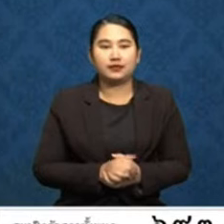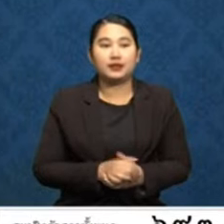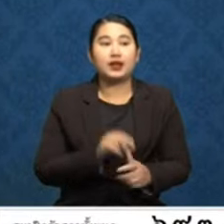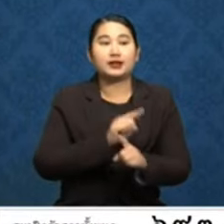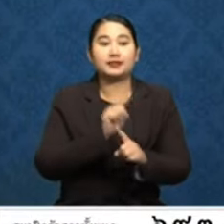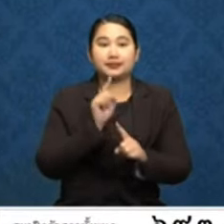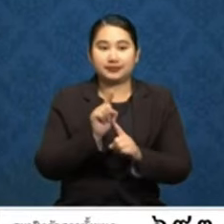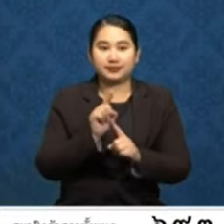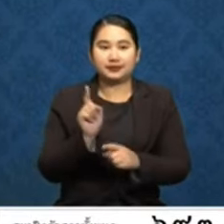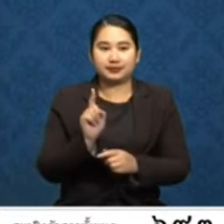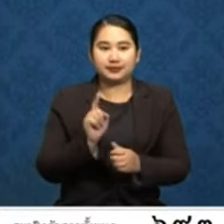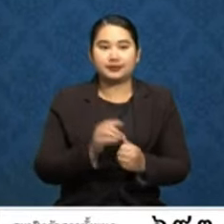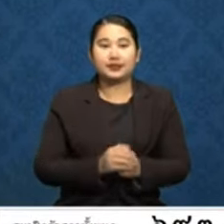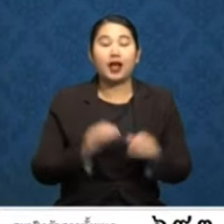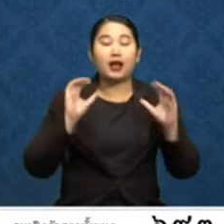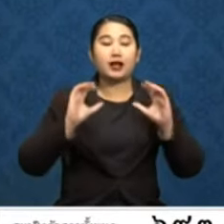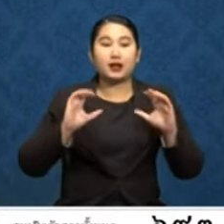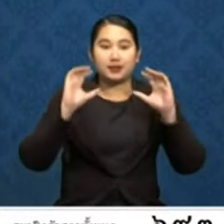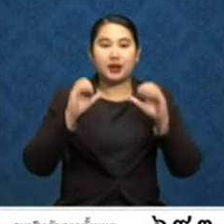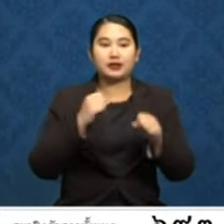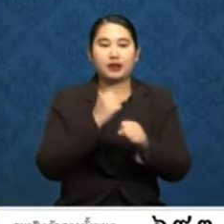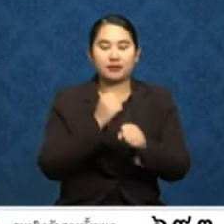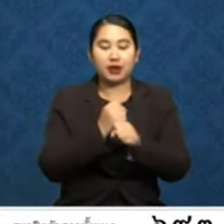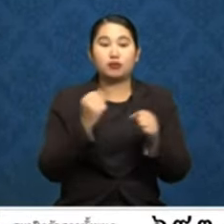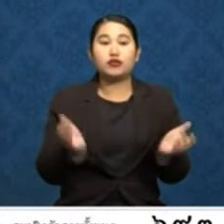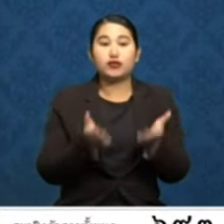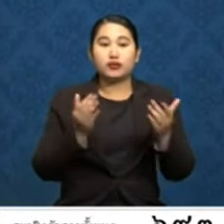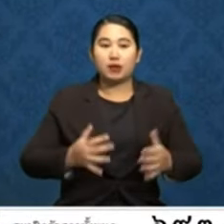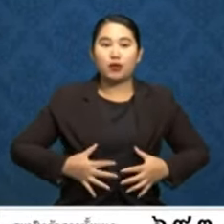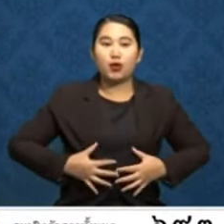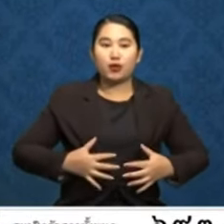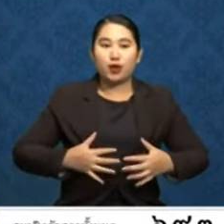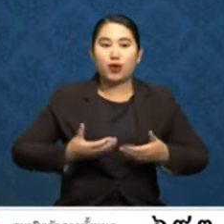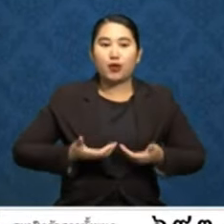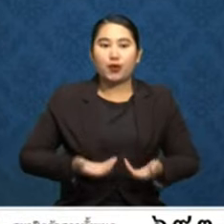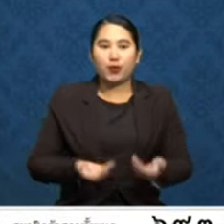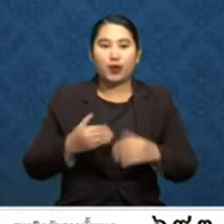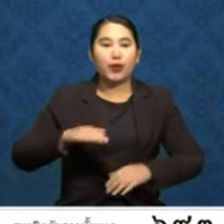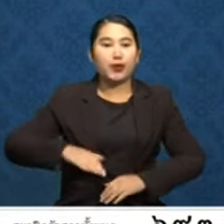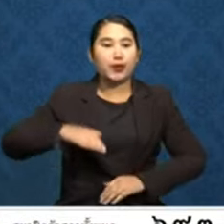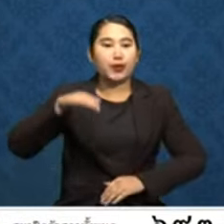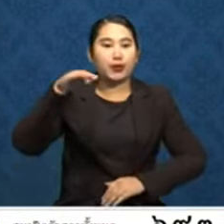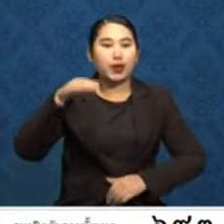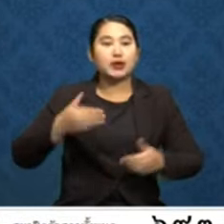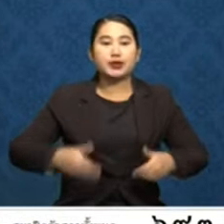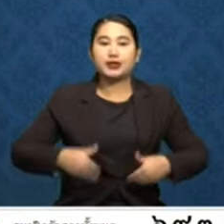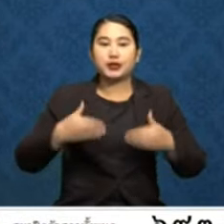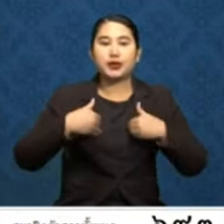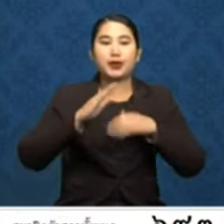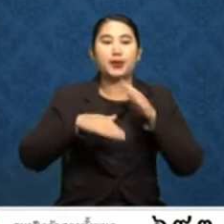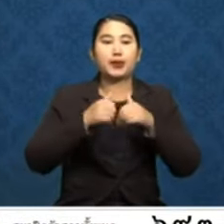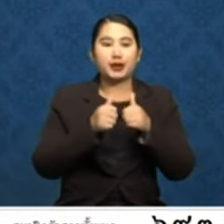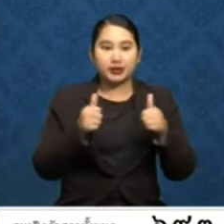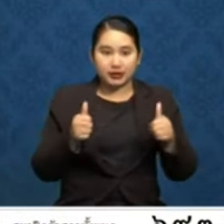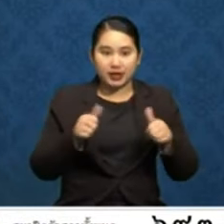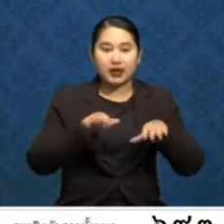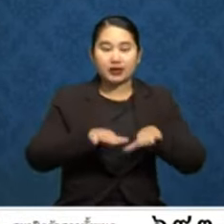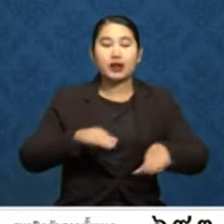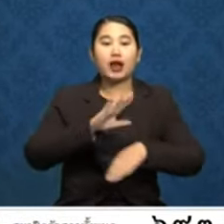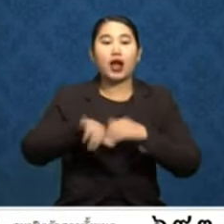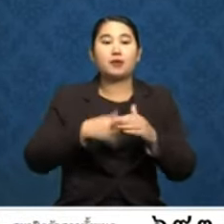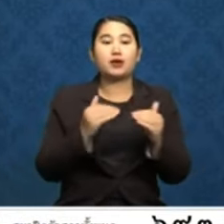1. รัฐบาลจะส่งเสริมการเกิดและเติบโตอย่างมีคุณภาพของเด็กทุกคนอย่างเท่าเ